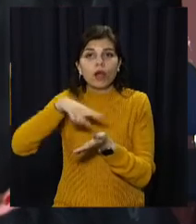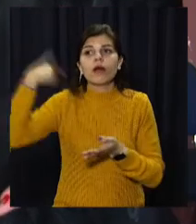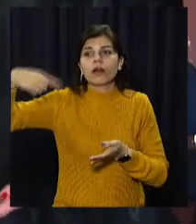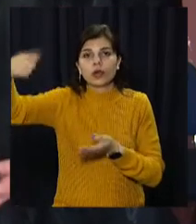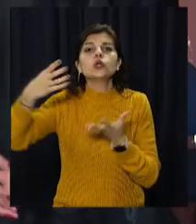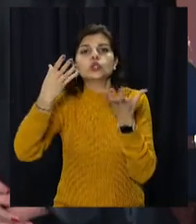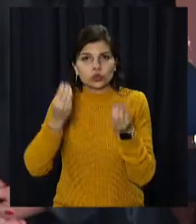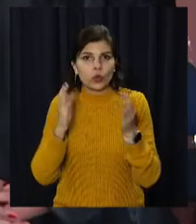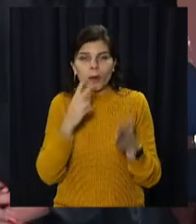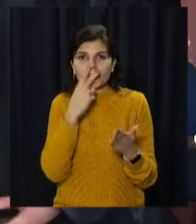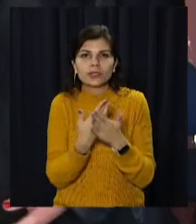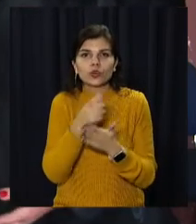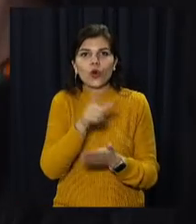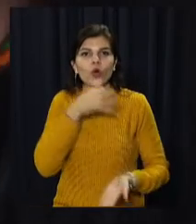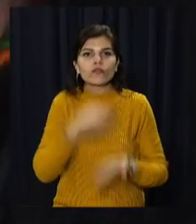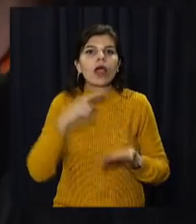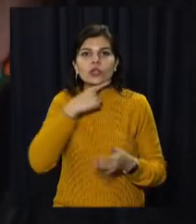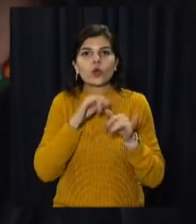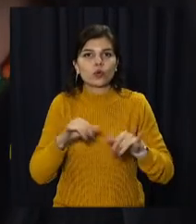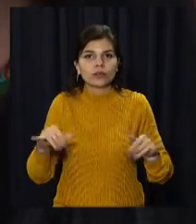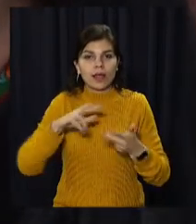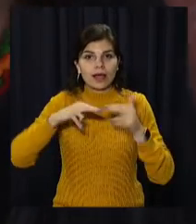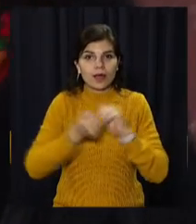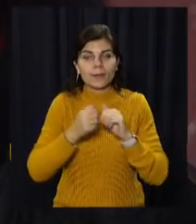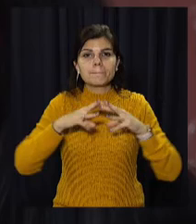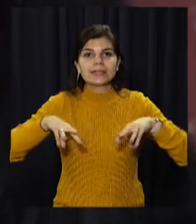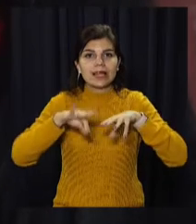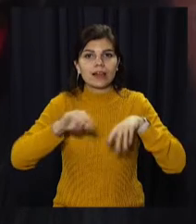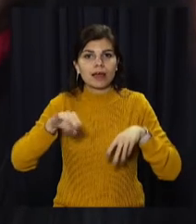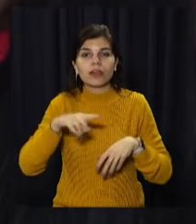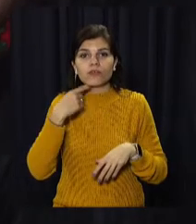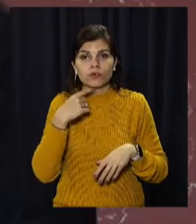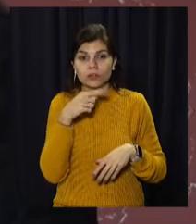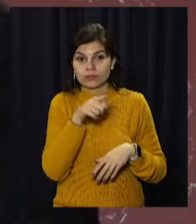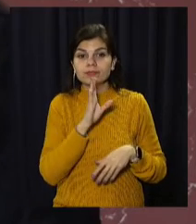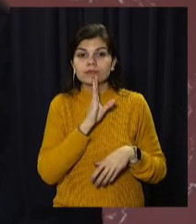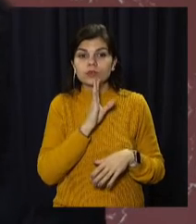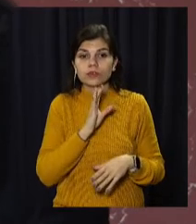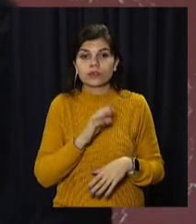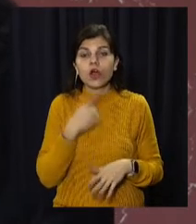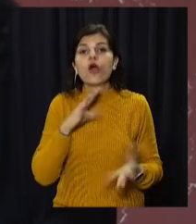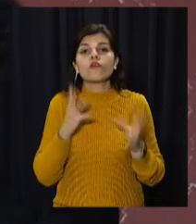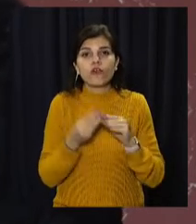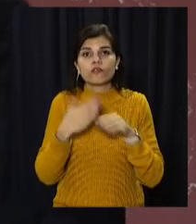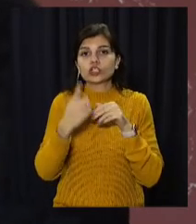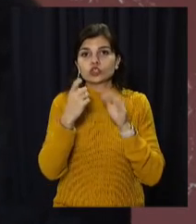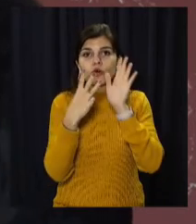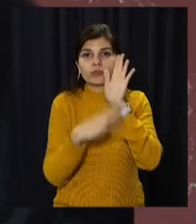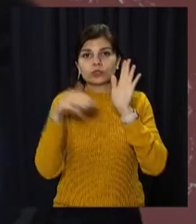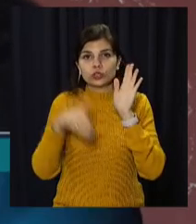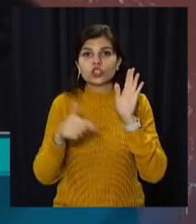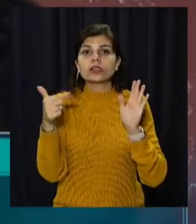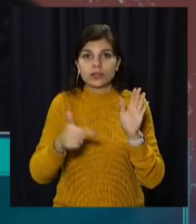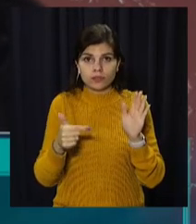говорить представниця департаменту економрозвитку Кам'янської міськради Людмила Гончаренко. Загалом виділено 180 тисяч